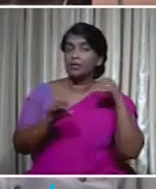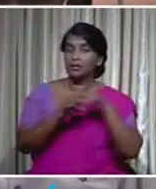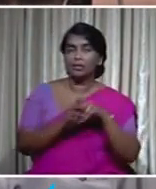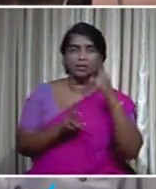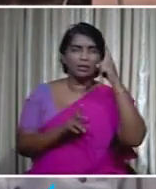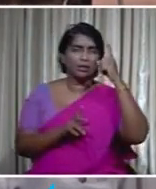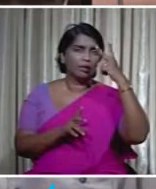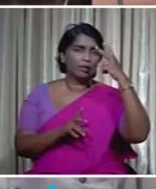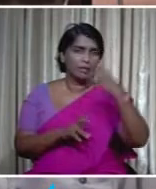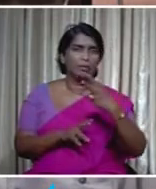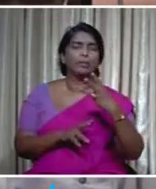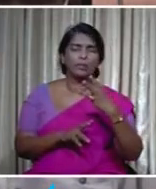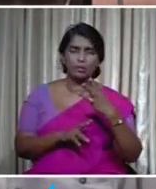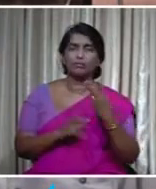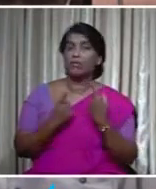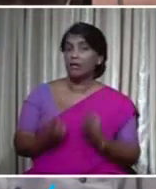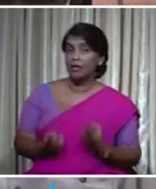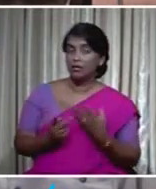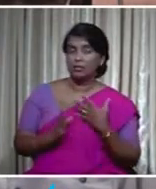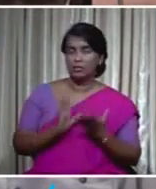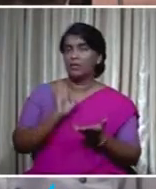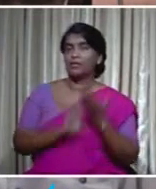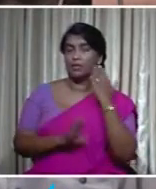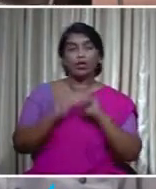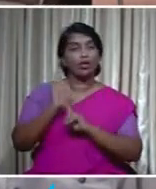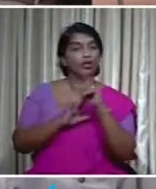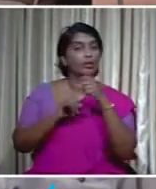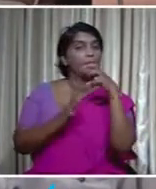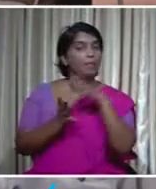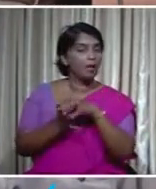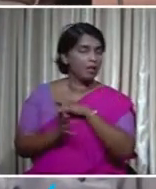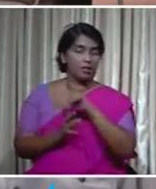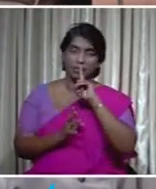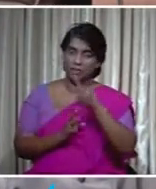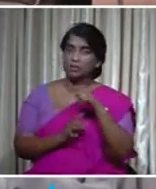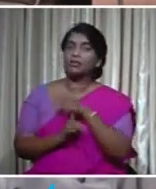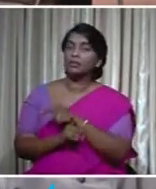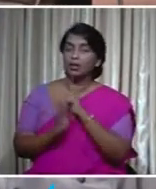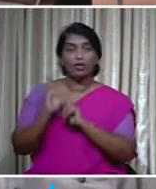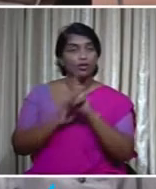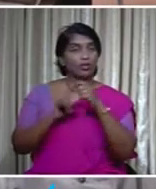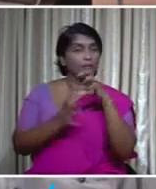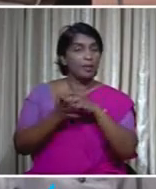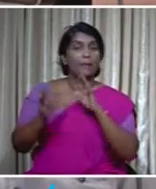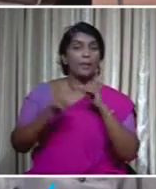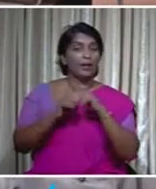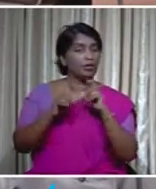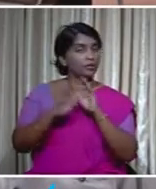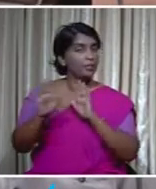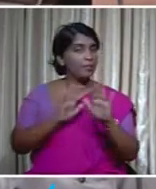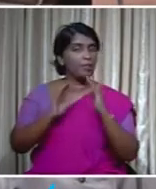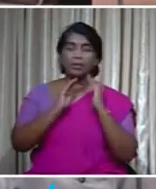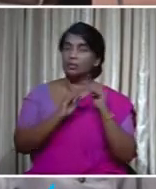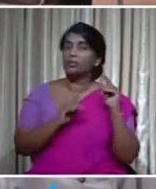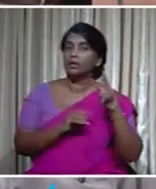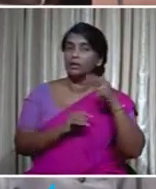நான் உதாரணத்துக்காக குறிப்பிடுகிறேன், வடக்கு மாகாணத்தை எடுத்து பாருங்கள். இலங்கை கல்வி நிர்வாக சேவையிலே 238